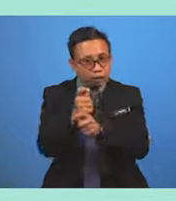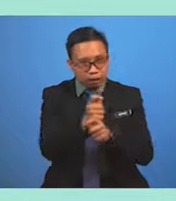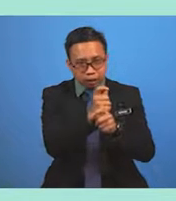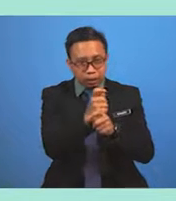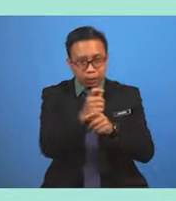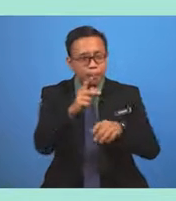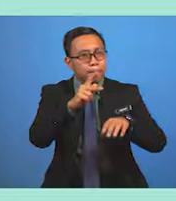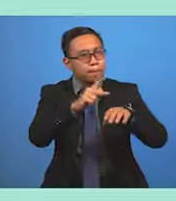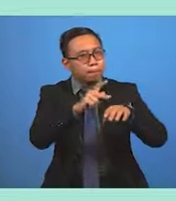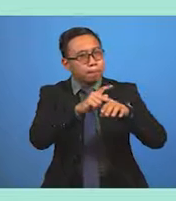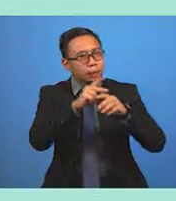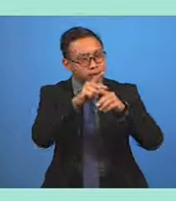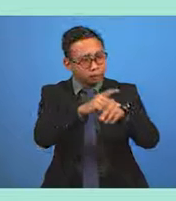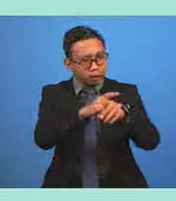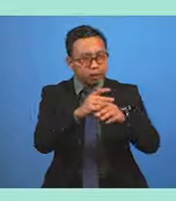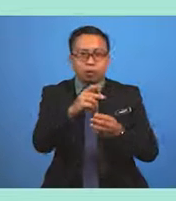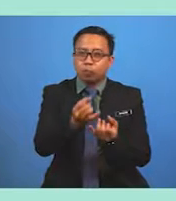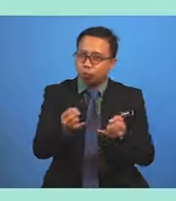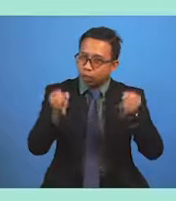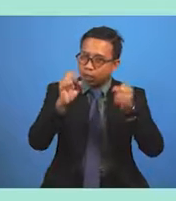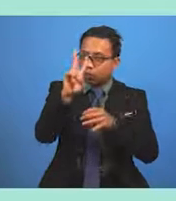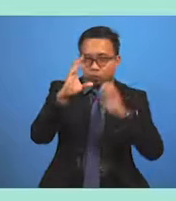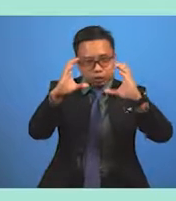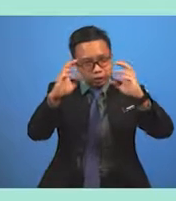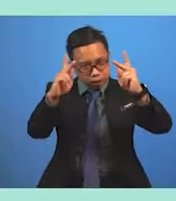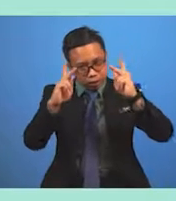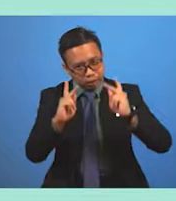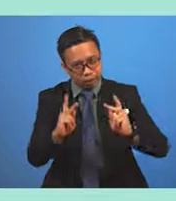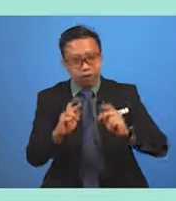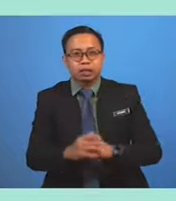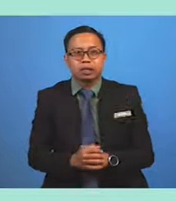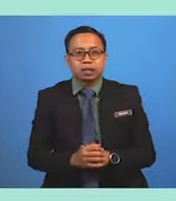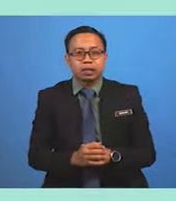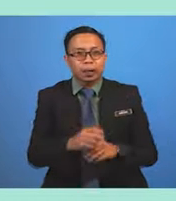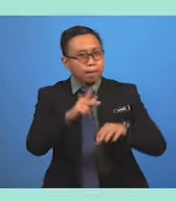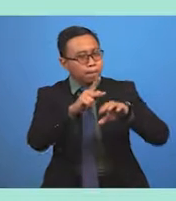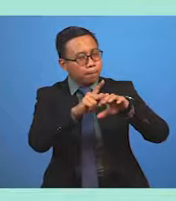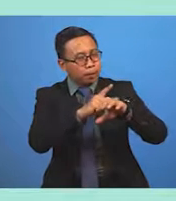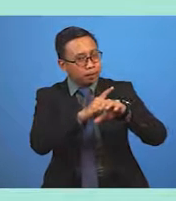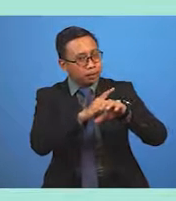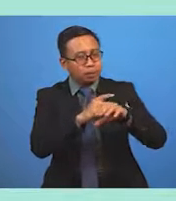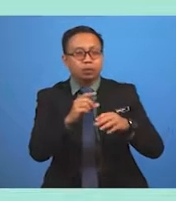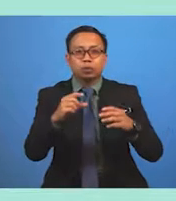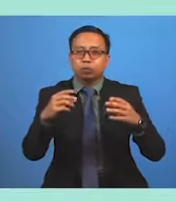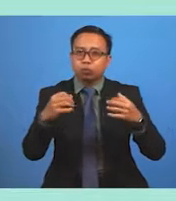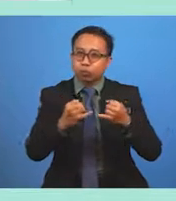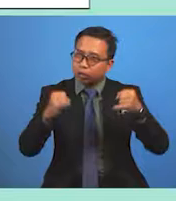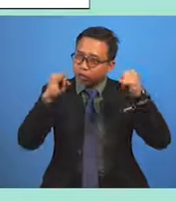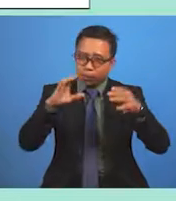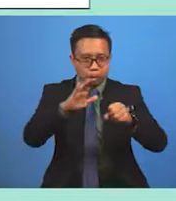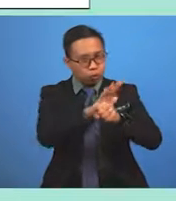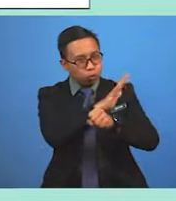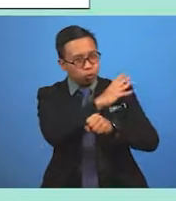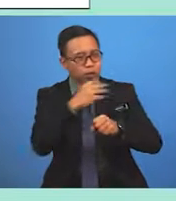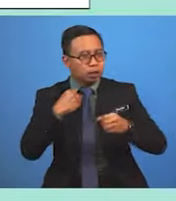Pemasangan jaring atau pukat ini mempunyai dua kaedah iaitu pemasangan pukat sepenuhnya dan